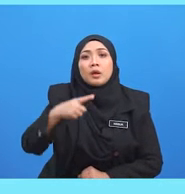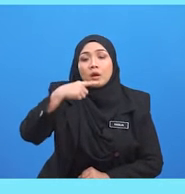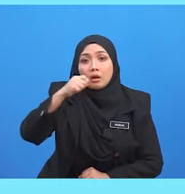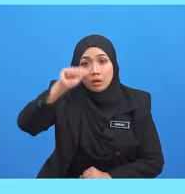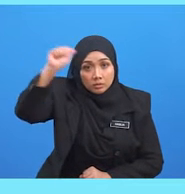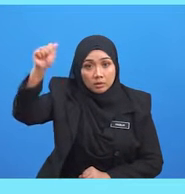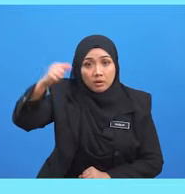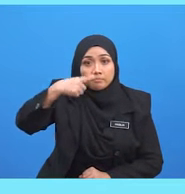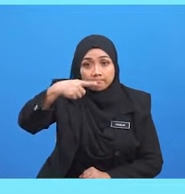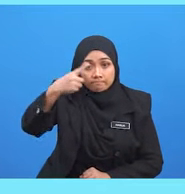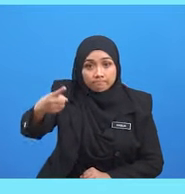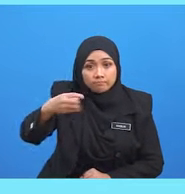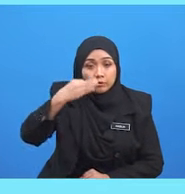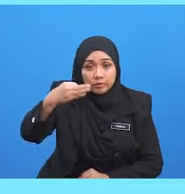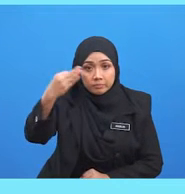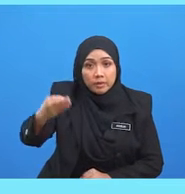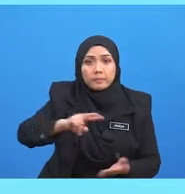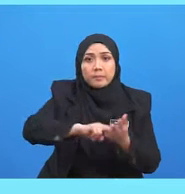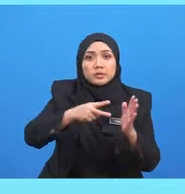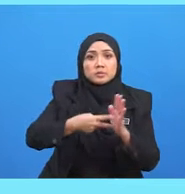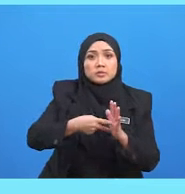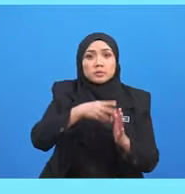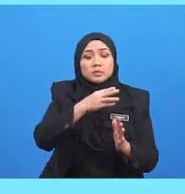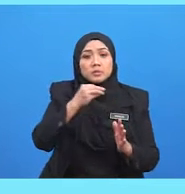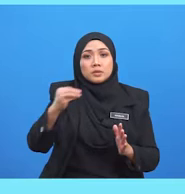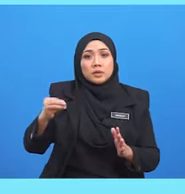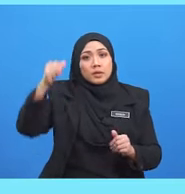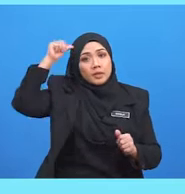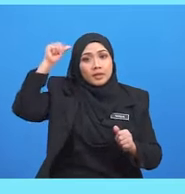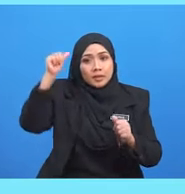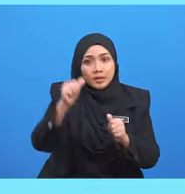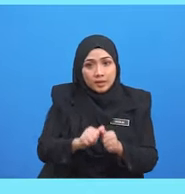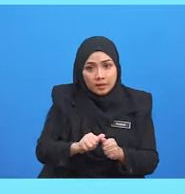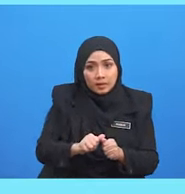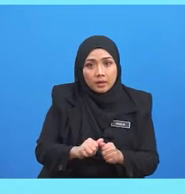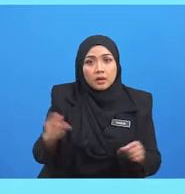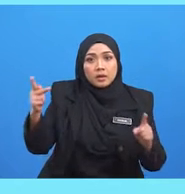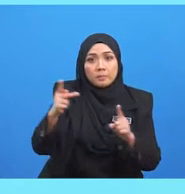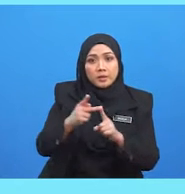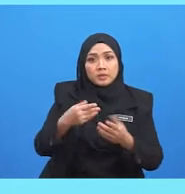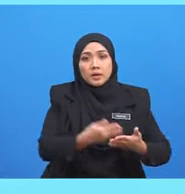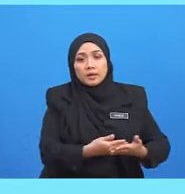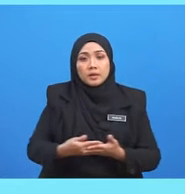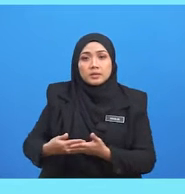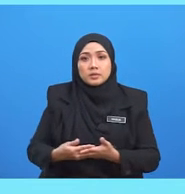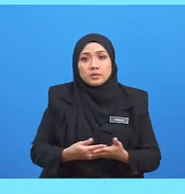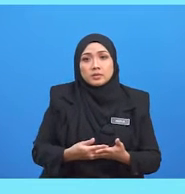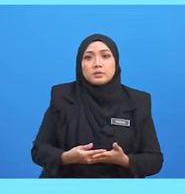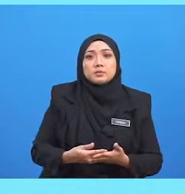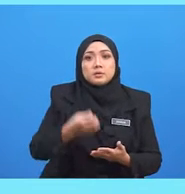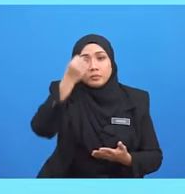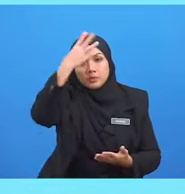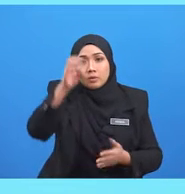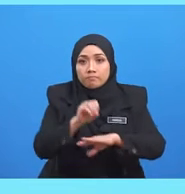taala yang bermaksud, dan ingatlah ketika Luqman berkata kepada anaknya semasa beliau memberi